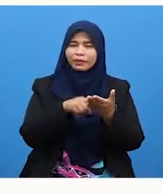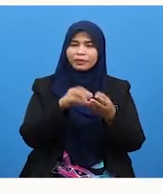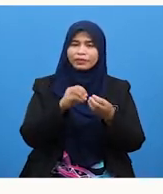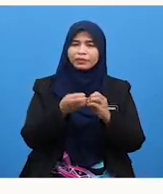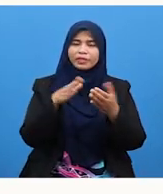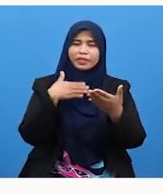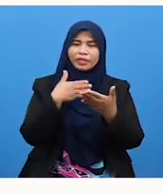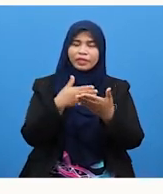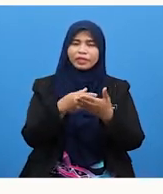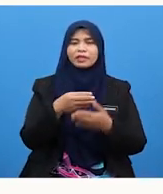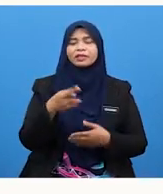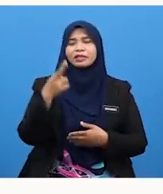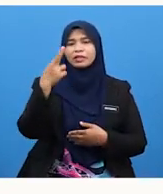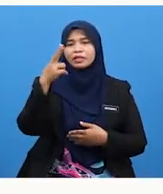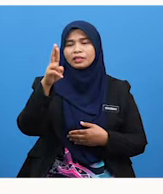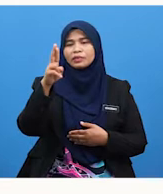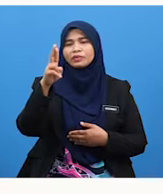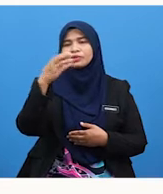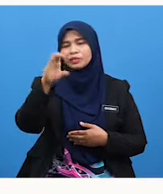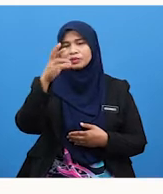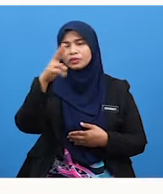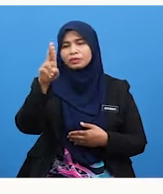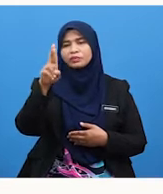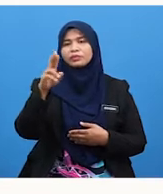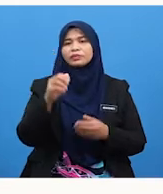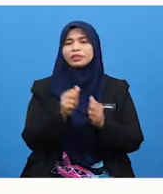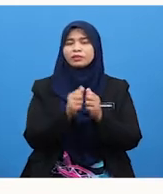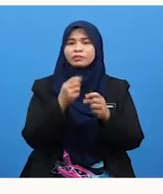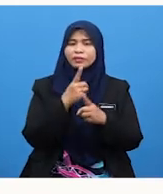hingga ratus ribu yang terdekat dengan betul.